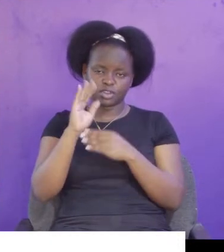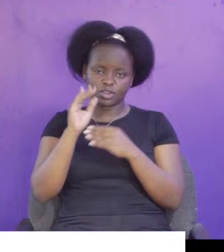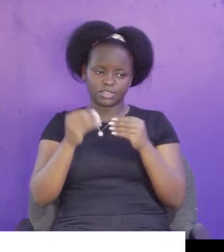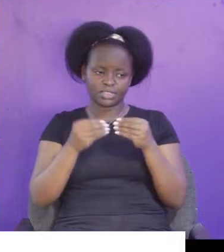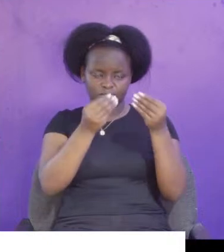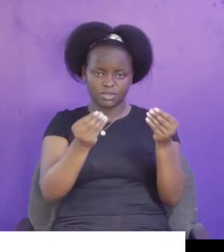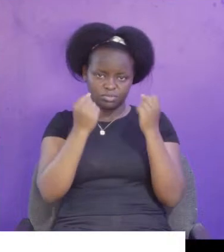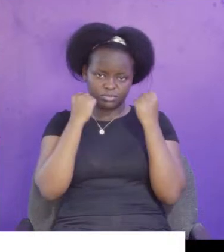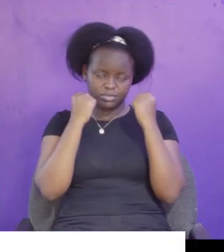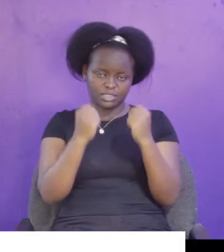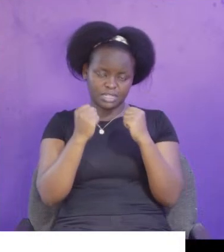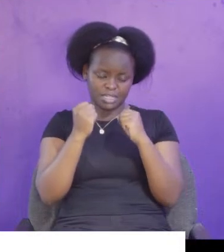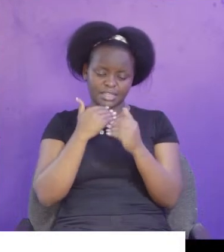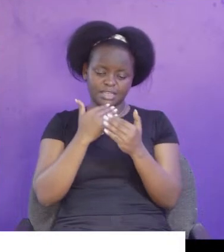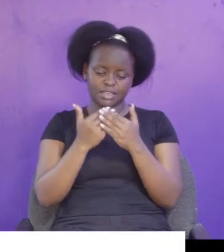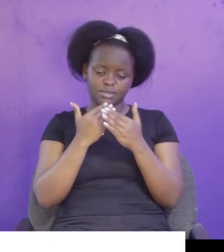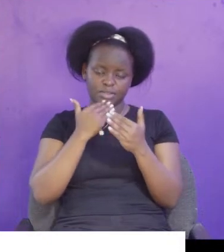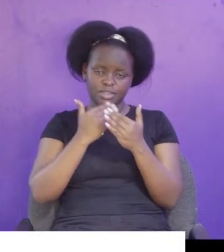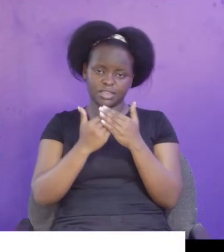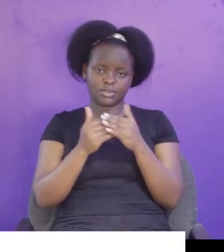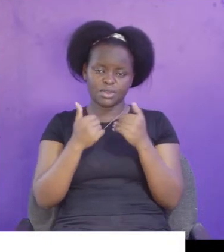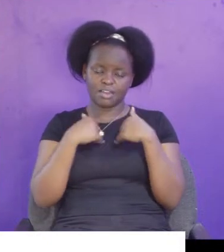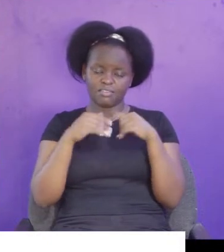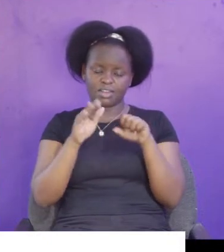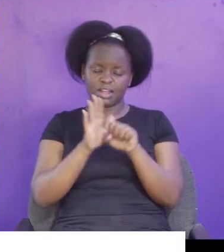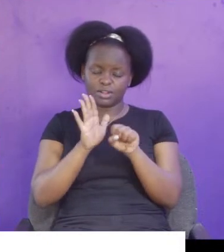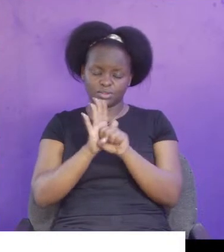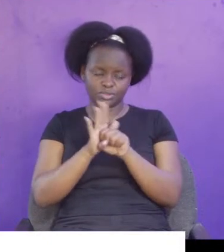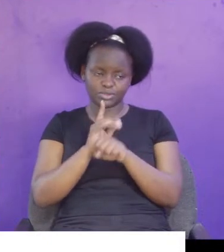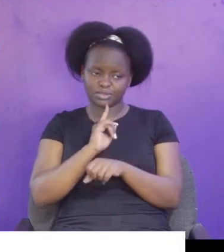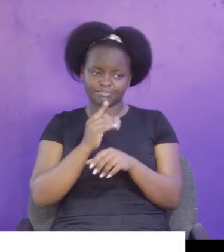much. Sina mengi ya kusema.